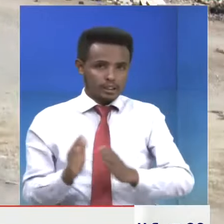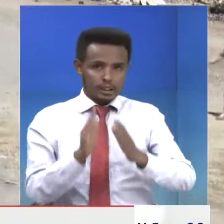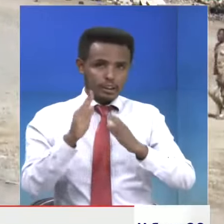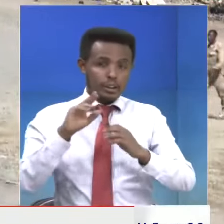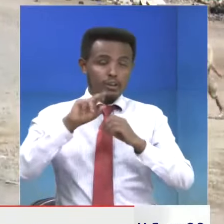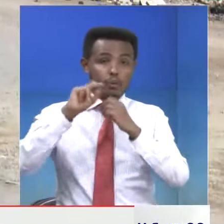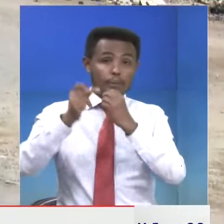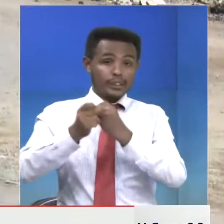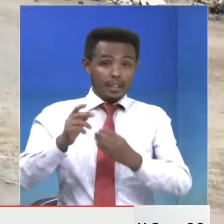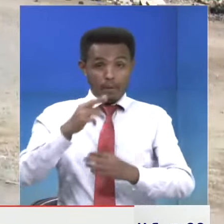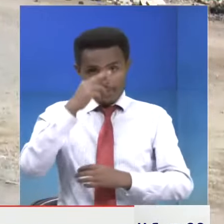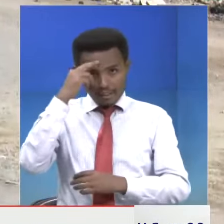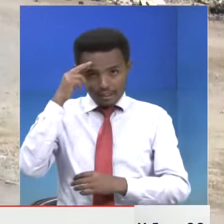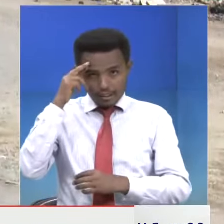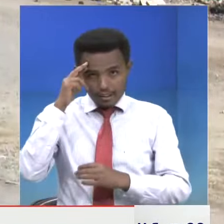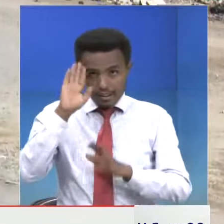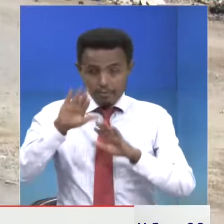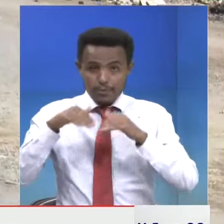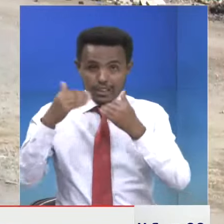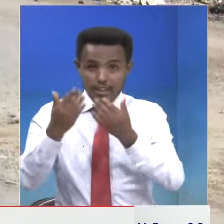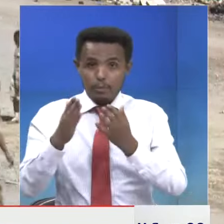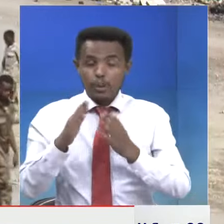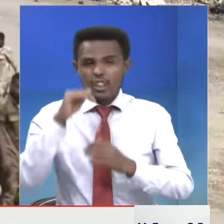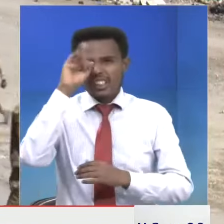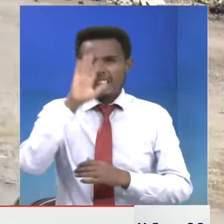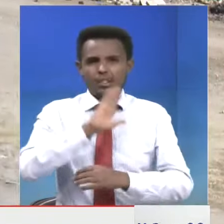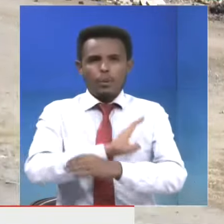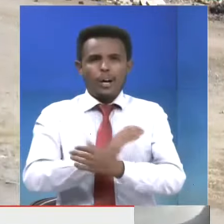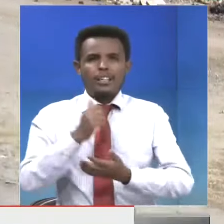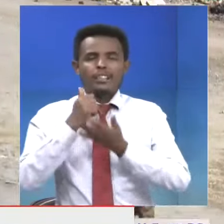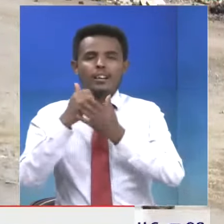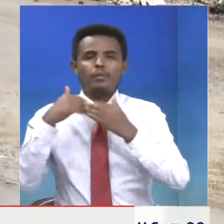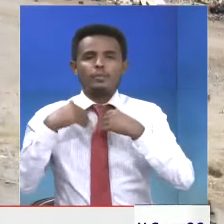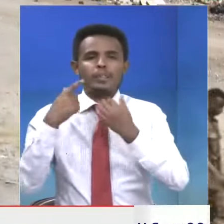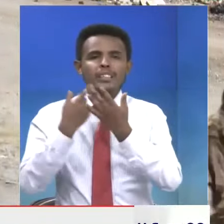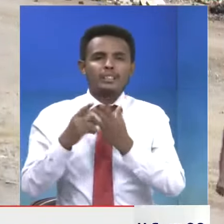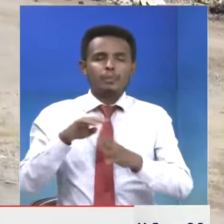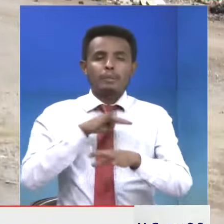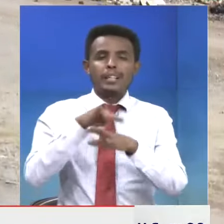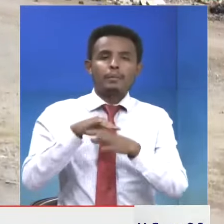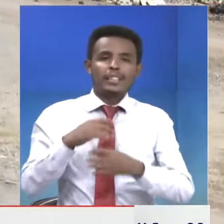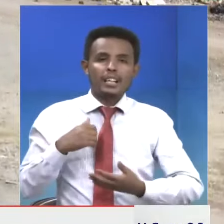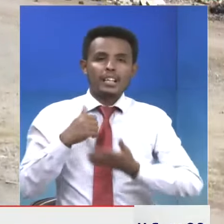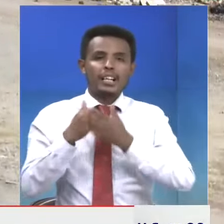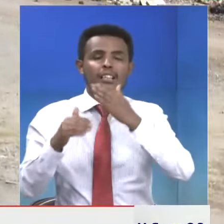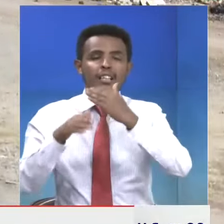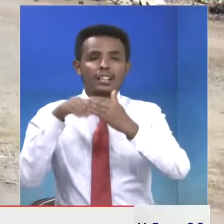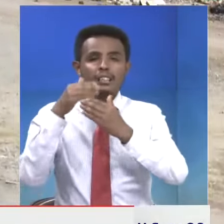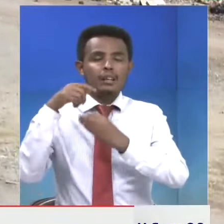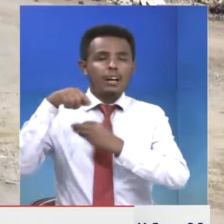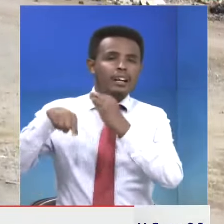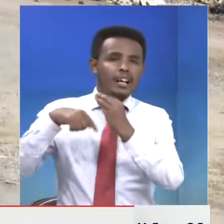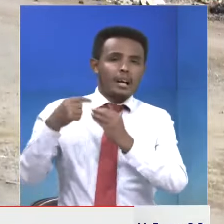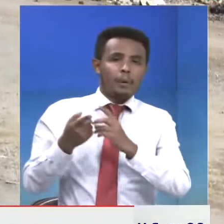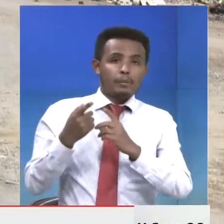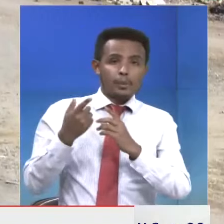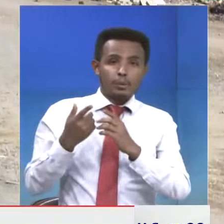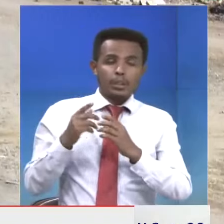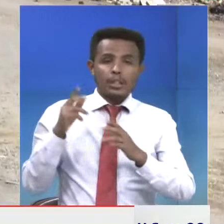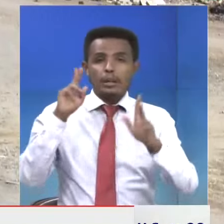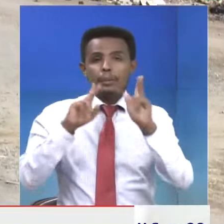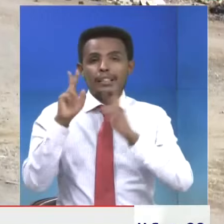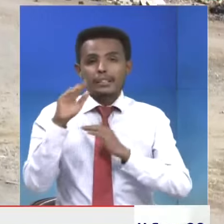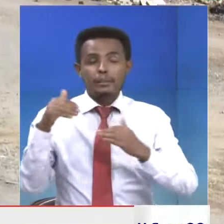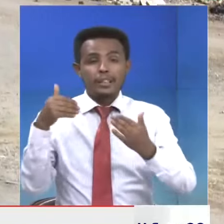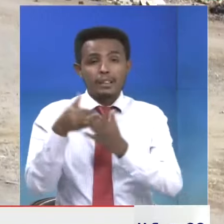ኮሚሽን አማካኝነት የሚቀርቡ የሰብአዊ ድጋፎች አሉ። በኢመርጀንሲ ደረጃ፣ በመደበኛ እርዳታ ደረጃ እነሱ ወደ አካባቢው ህብረተሰብ ደርሰው ህብረተሰቡ አሁን